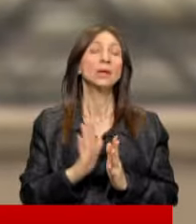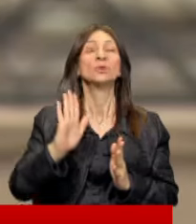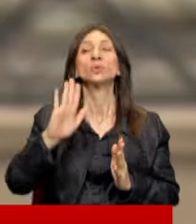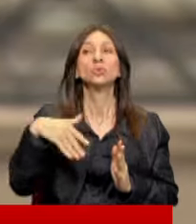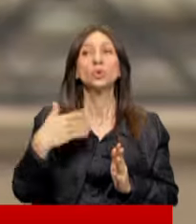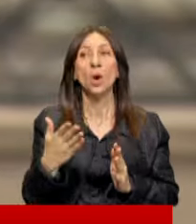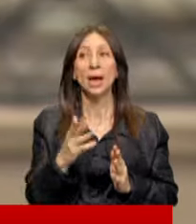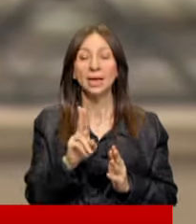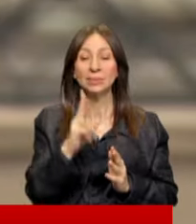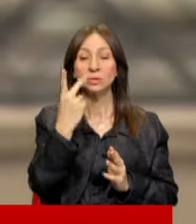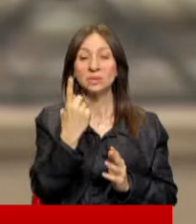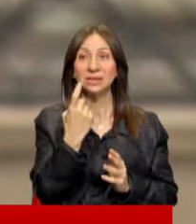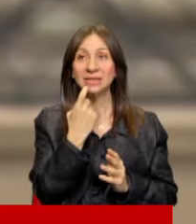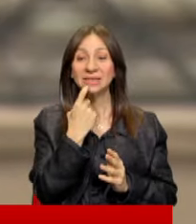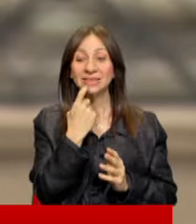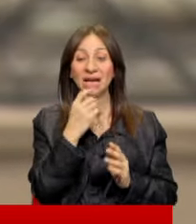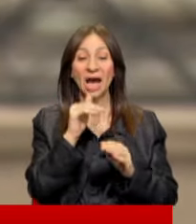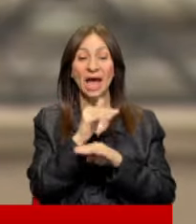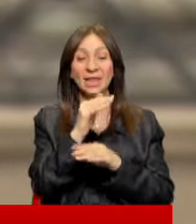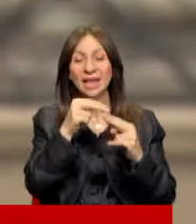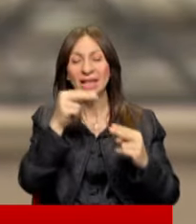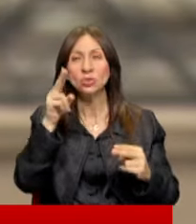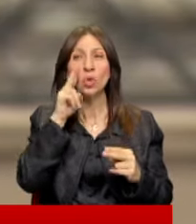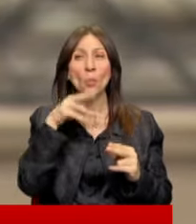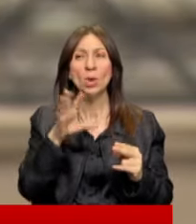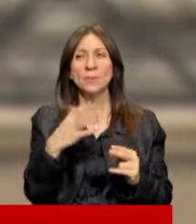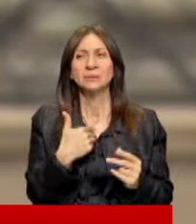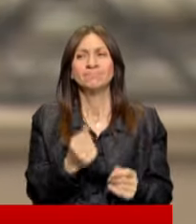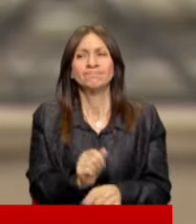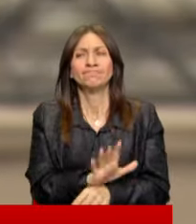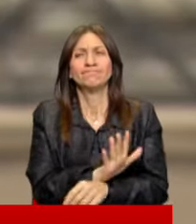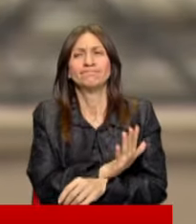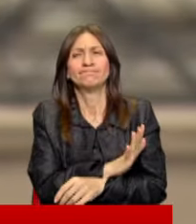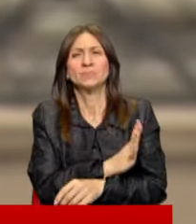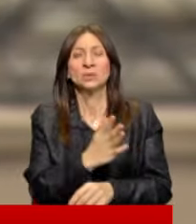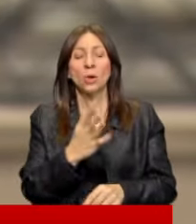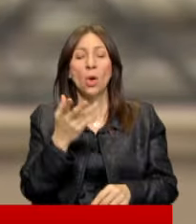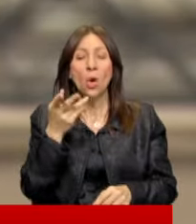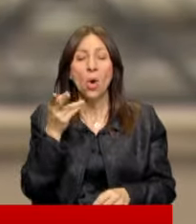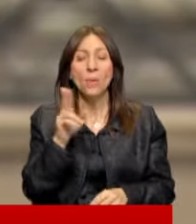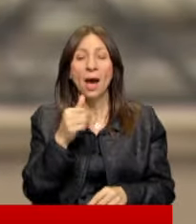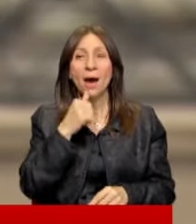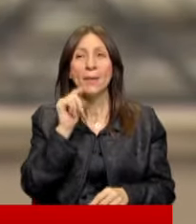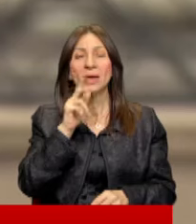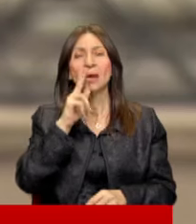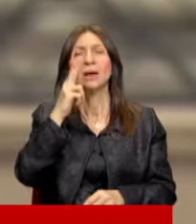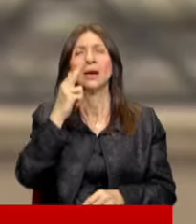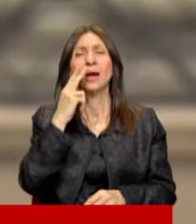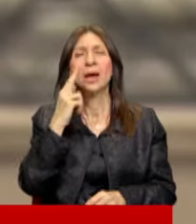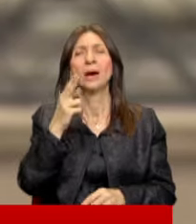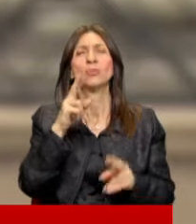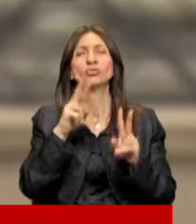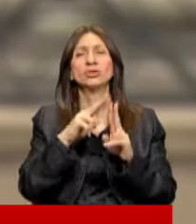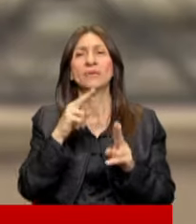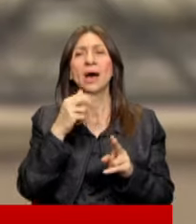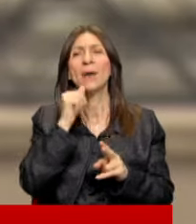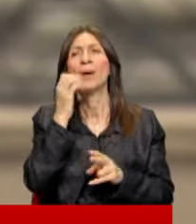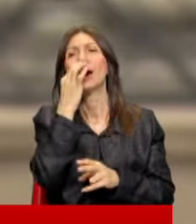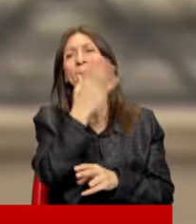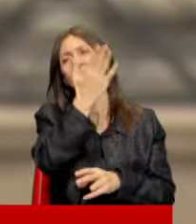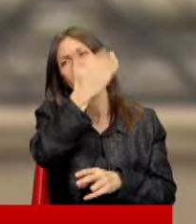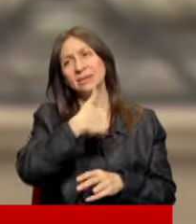Sonrasında 71 yıllık hayat hikayesinin son bölümü beni çok etkiledi. Son nefesini gene abisini sayıklayarak veriyor. Abime haber